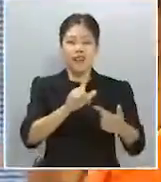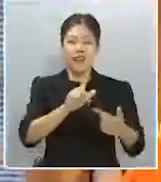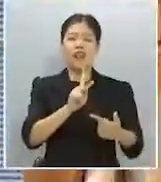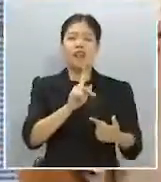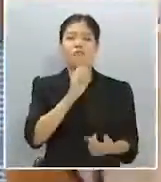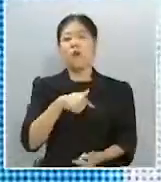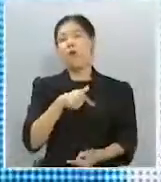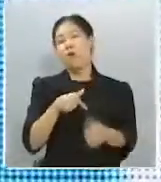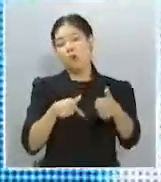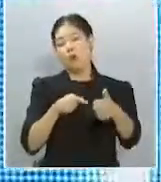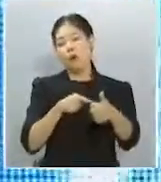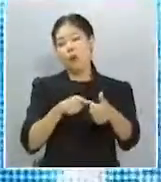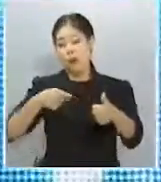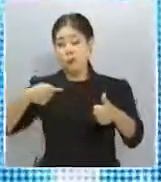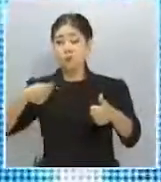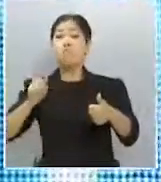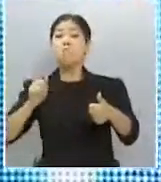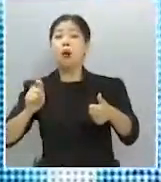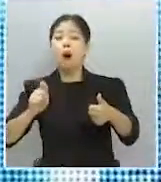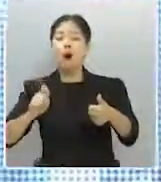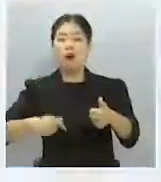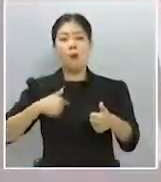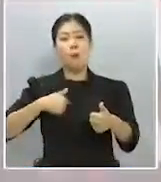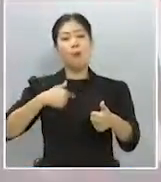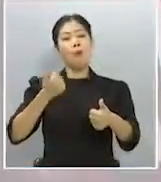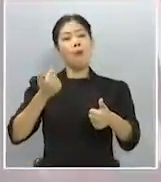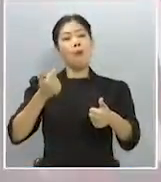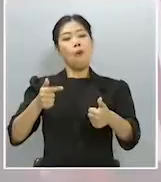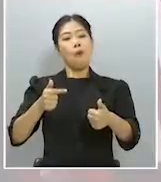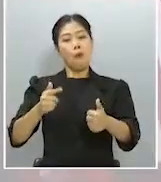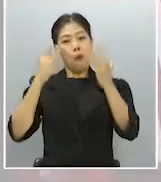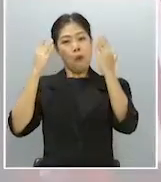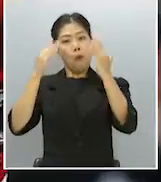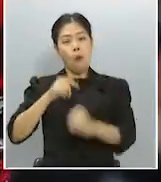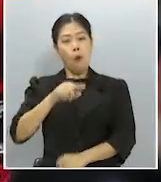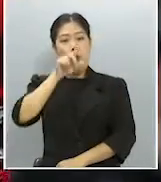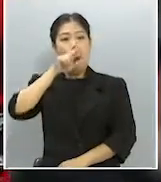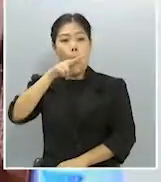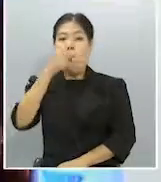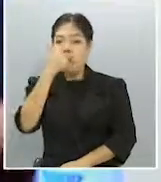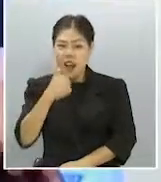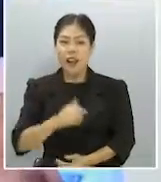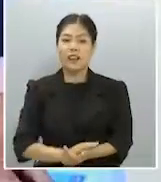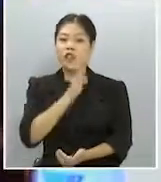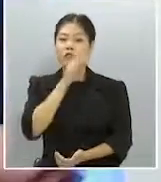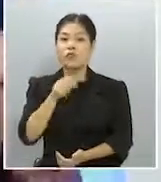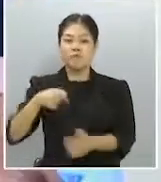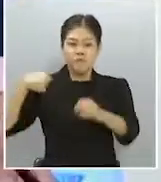องก็ขมแล้วฮะเพราะพี่ป๋อนี่ต้องบอกเป็นแฟนบอลตัวจริงนะครับเชียร์ลิเวอร์พูลแบบชัดเจนฮะถ้าคุณเชียร์แมนยูเขาจะอย่